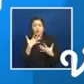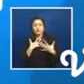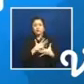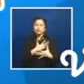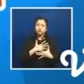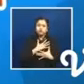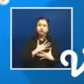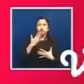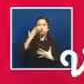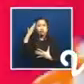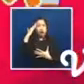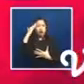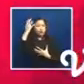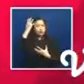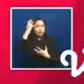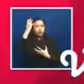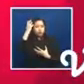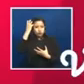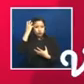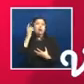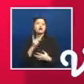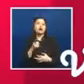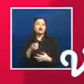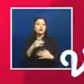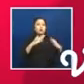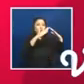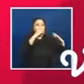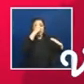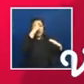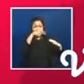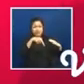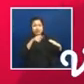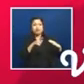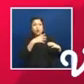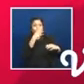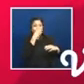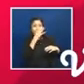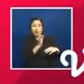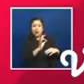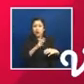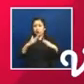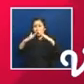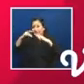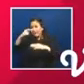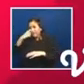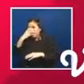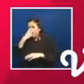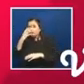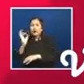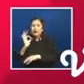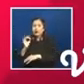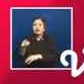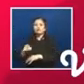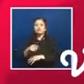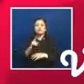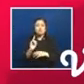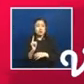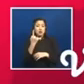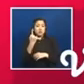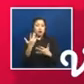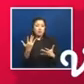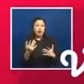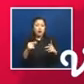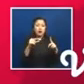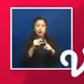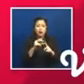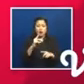hingga kepala berdenyut. Jika rumah sakit belum tersedia dan tidak ada oksigen di rumah, langkah pertama yang disarankan adalah proning